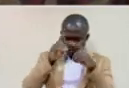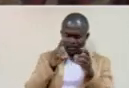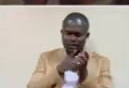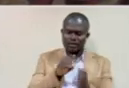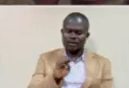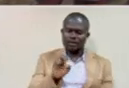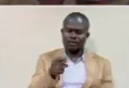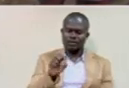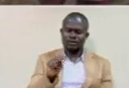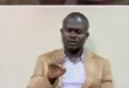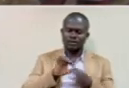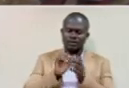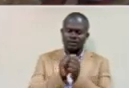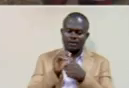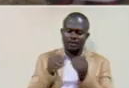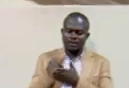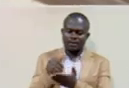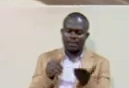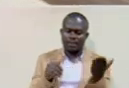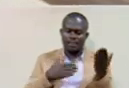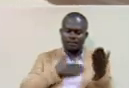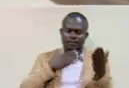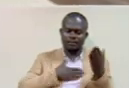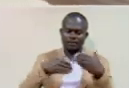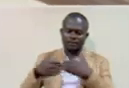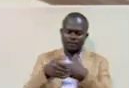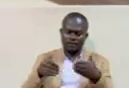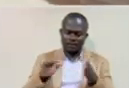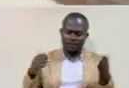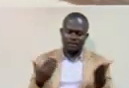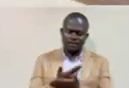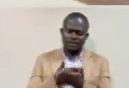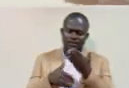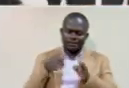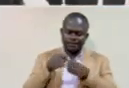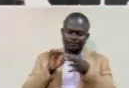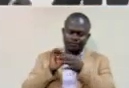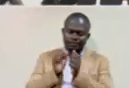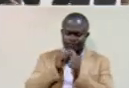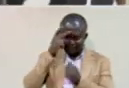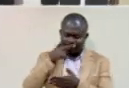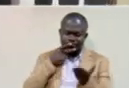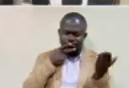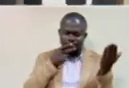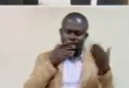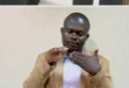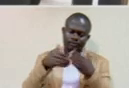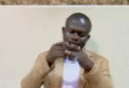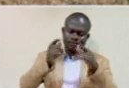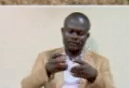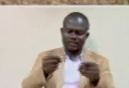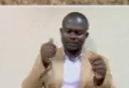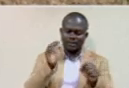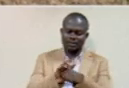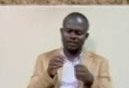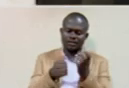Eugene Mutimura yifatanyije n'abaturage kwishimira ibyumba bishya by'amashuri zubatswe ku bufatanye n'ababyeyi. Ni ibyumba bije gukemura cyane cyane